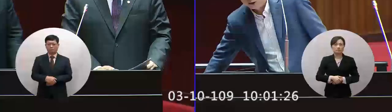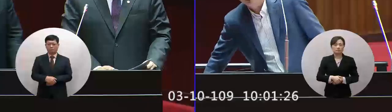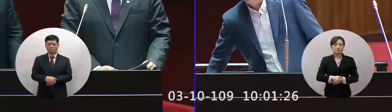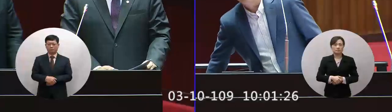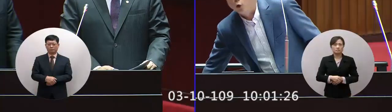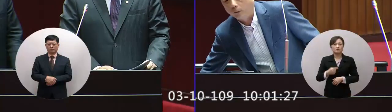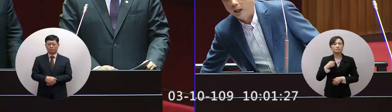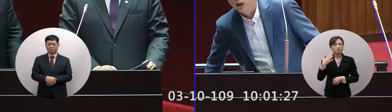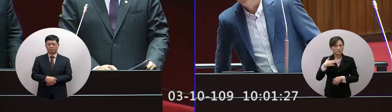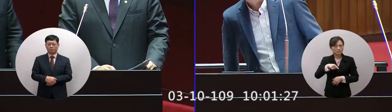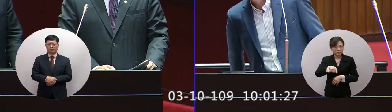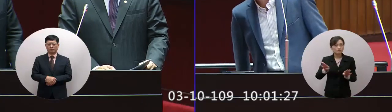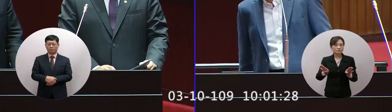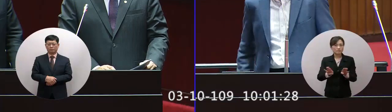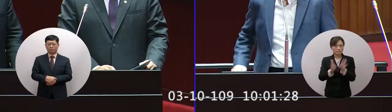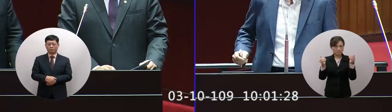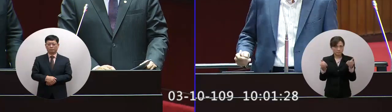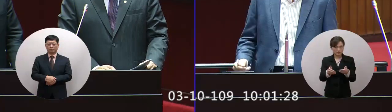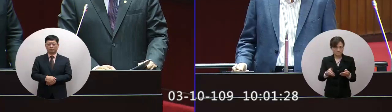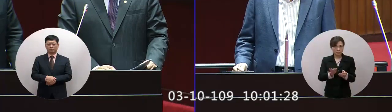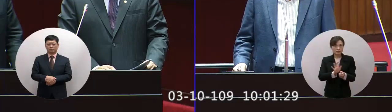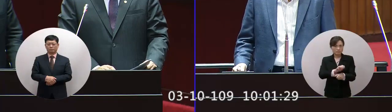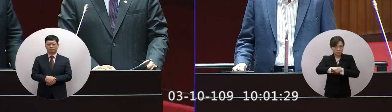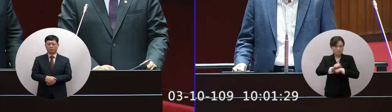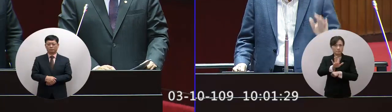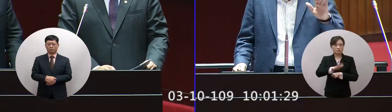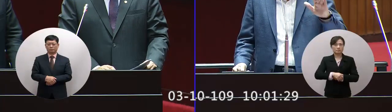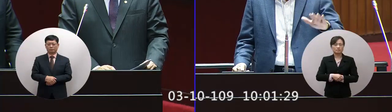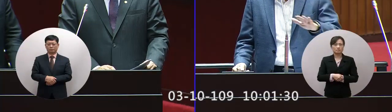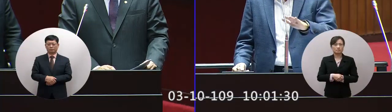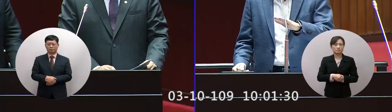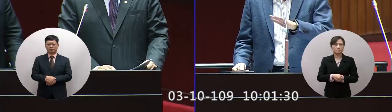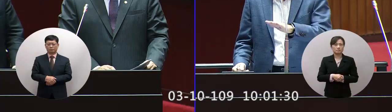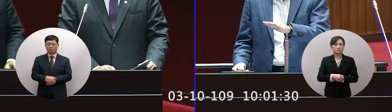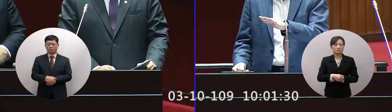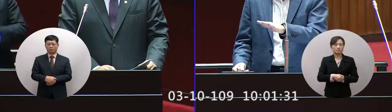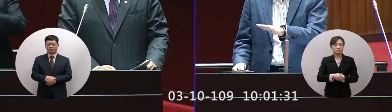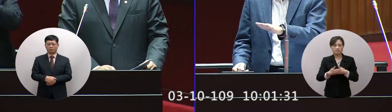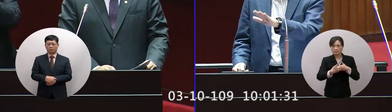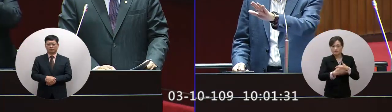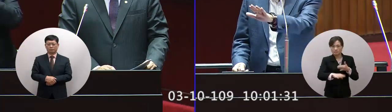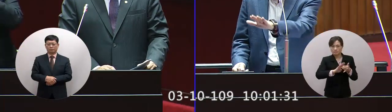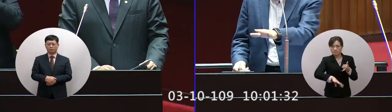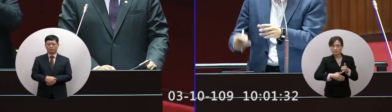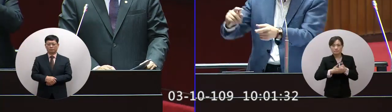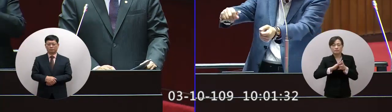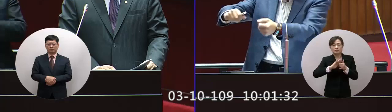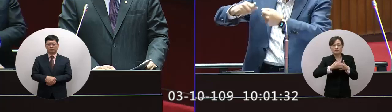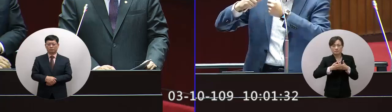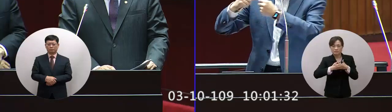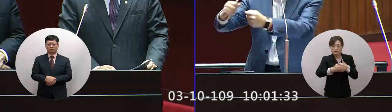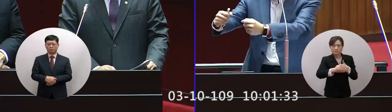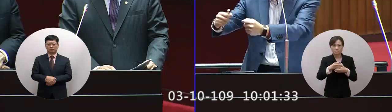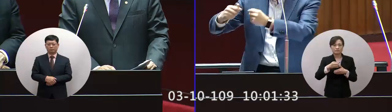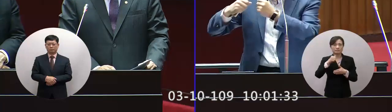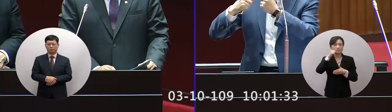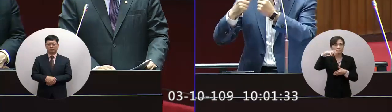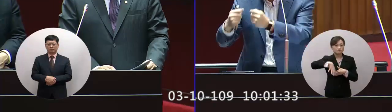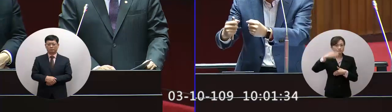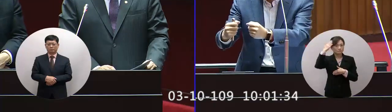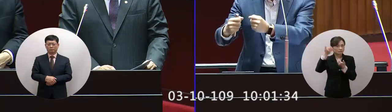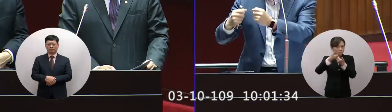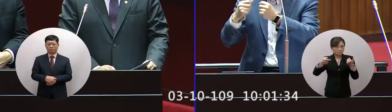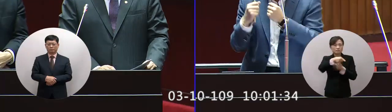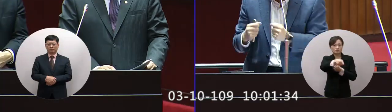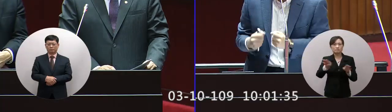道已经推动了，已经在推动了，就说南延到苗栗头份的你们已经在启动了，